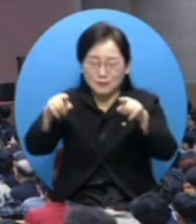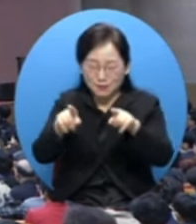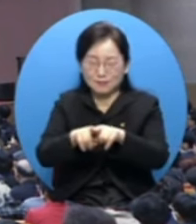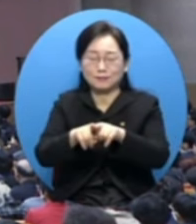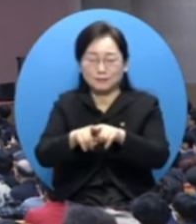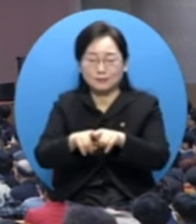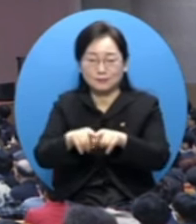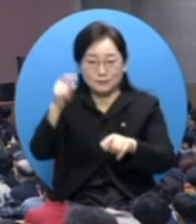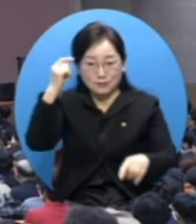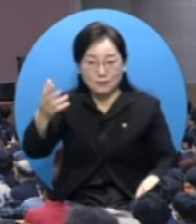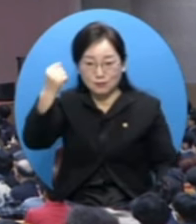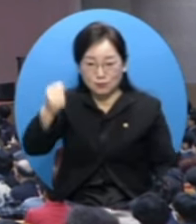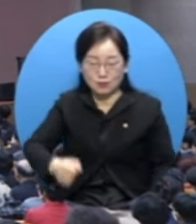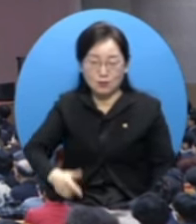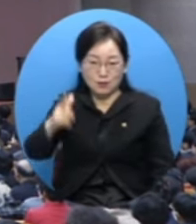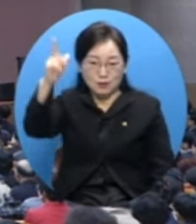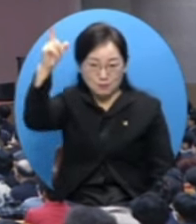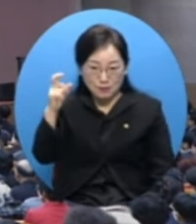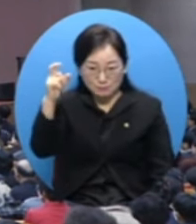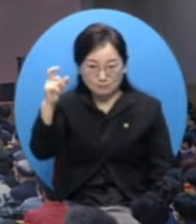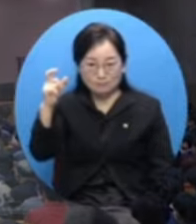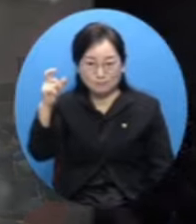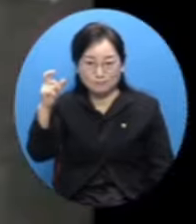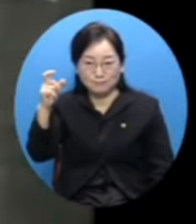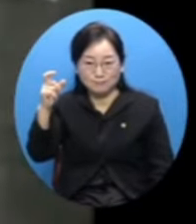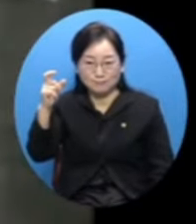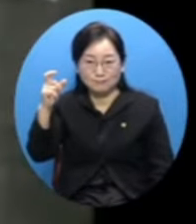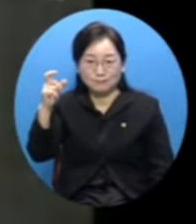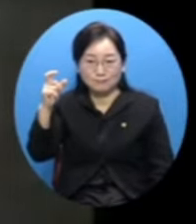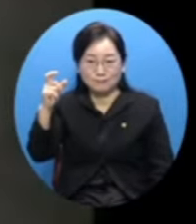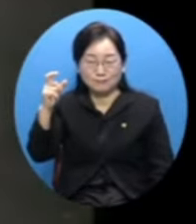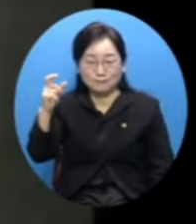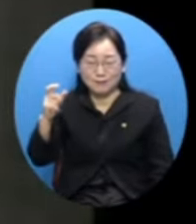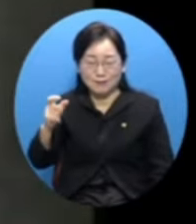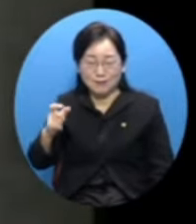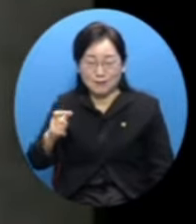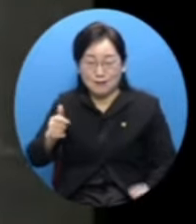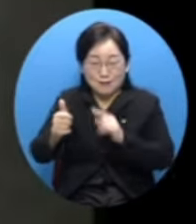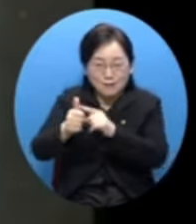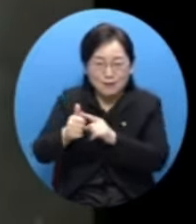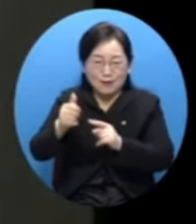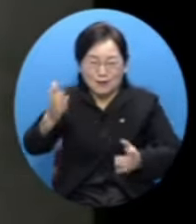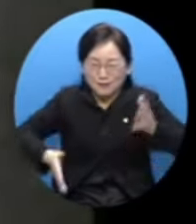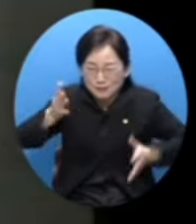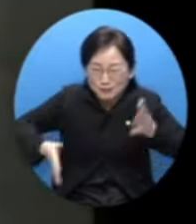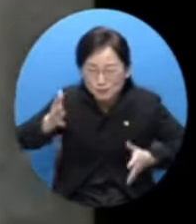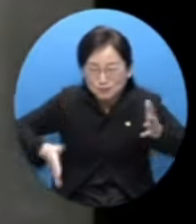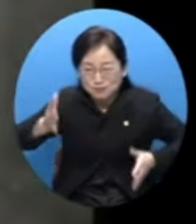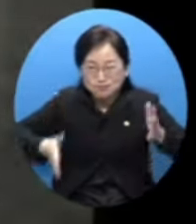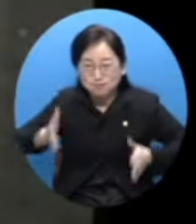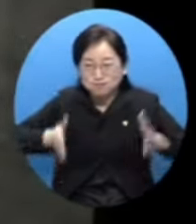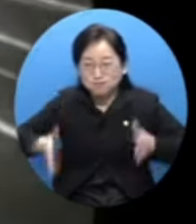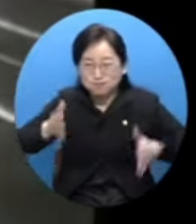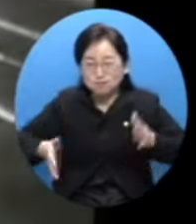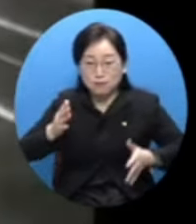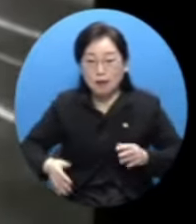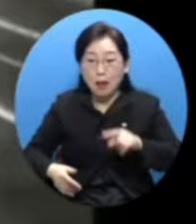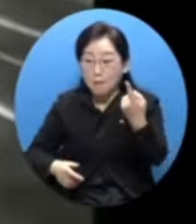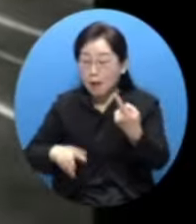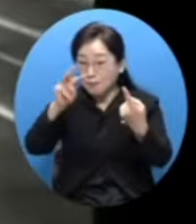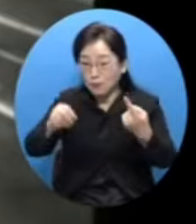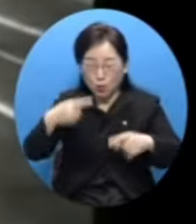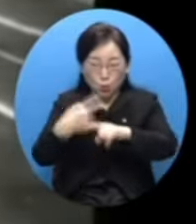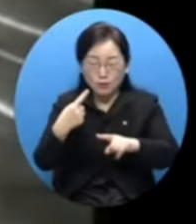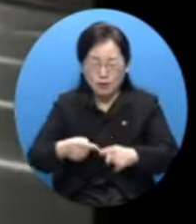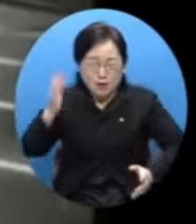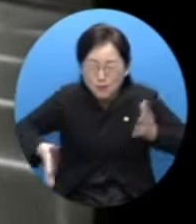것입니다. 그래서 출발해서 신호가 꽝 하고 울려 퍼졌을 때 달려나가는데 막 100m 달려나가듯이 막